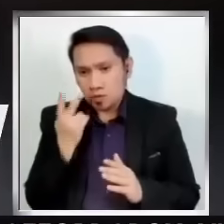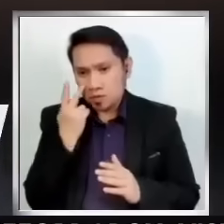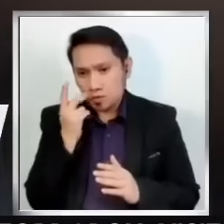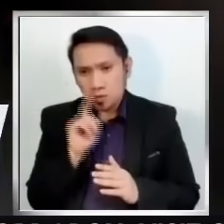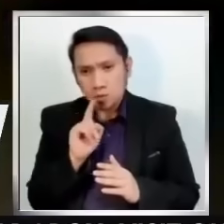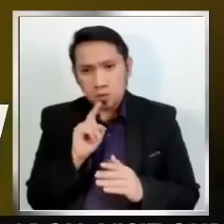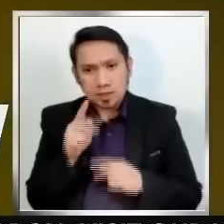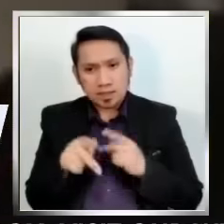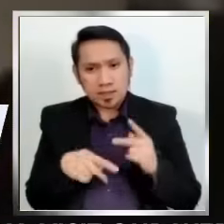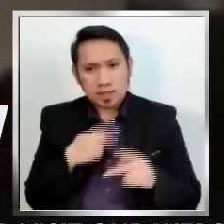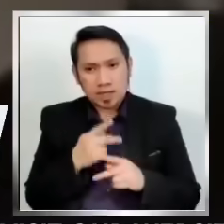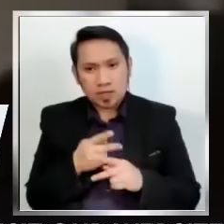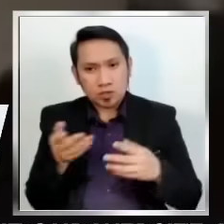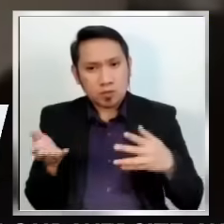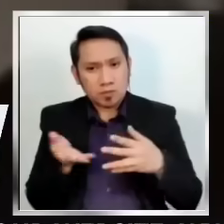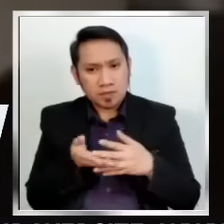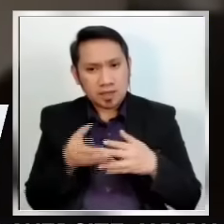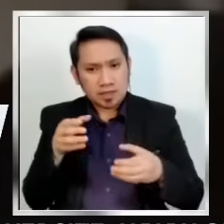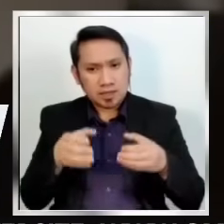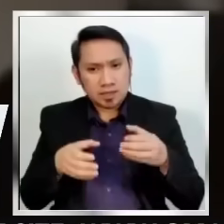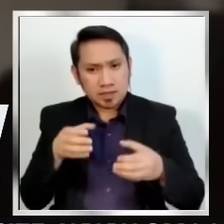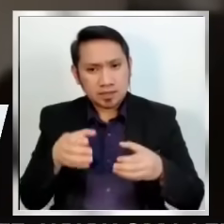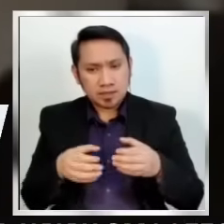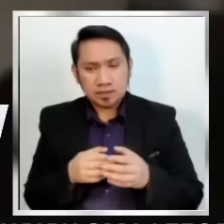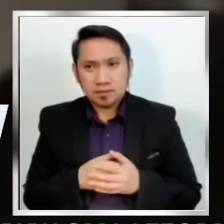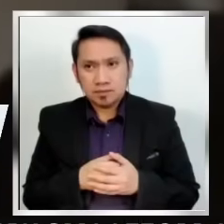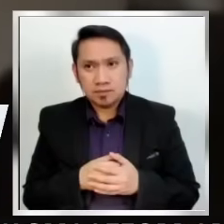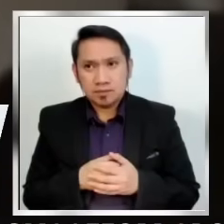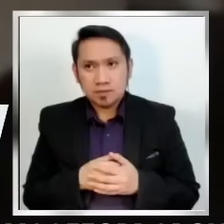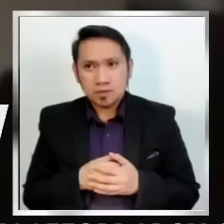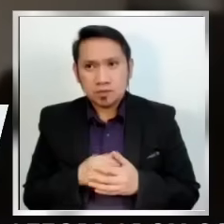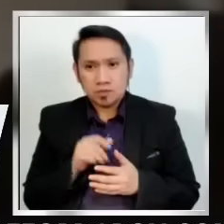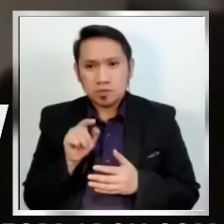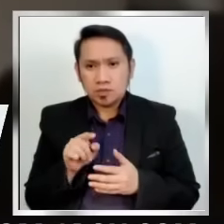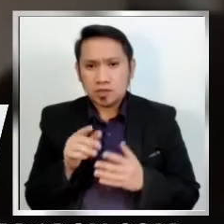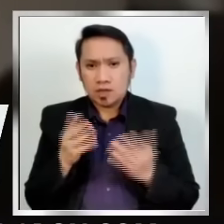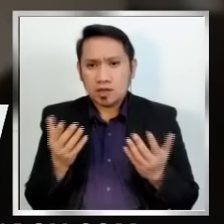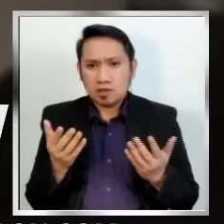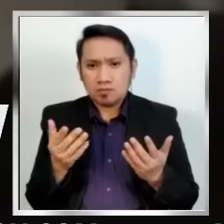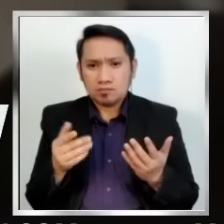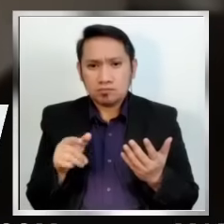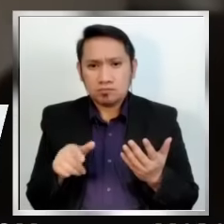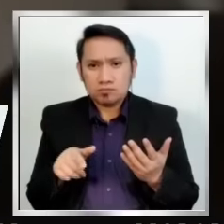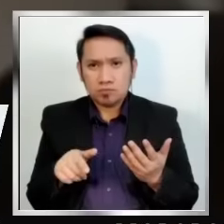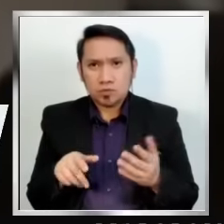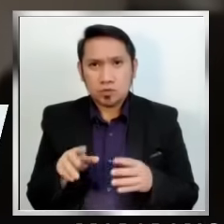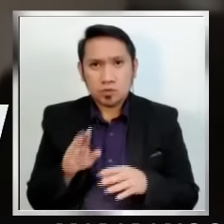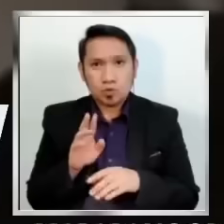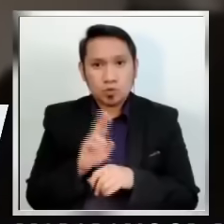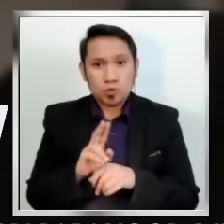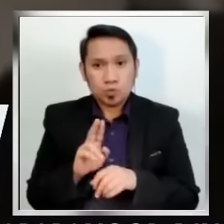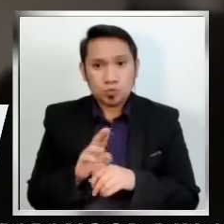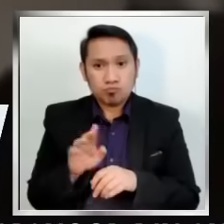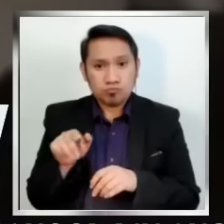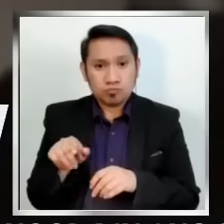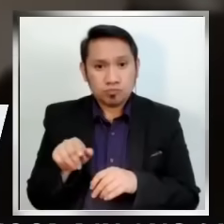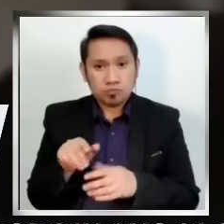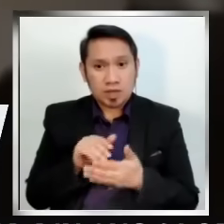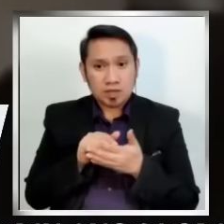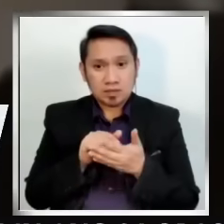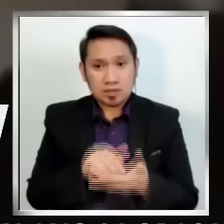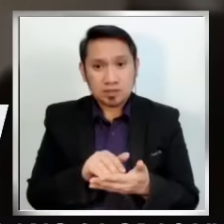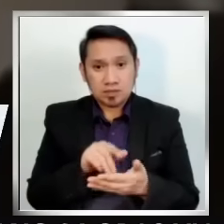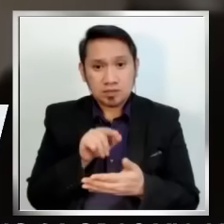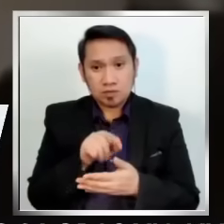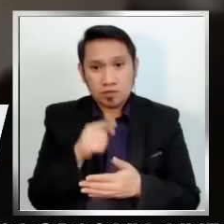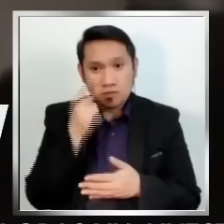kaso laban sa uploader. As lumalaki siya, na magagamit yon against him for